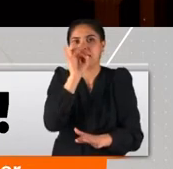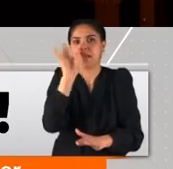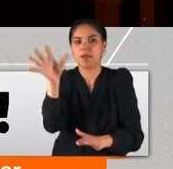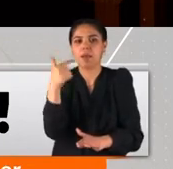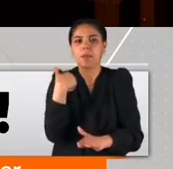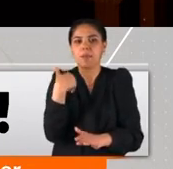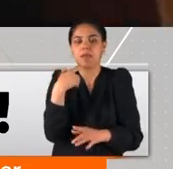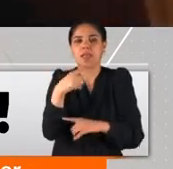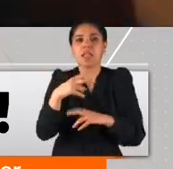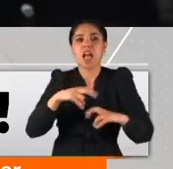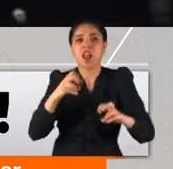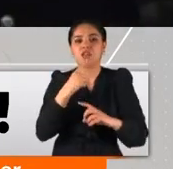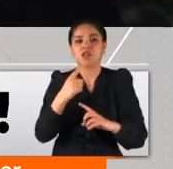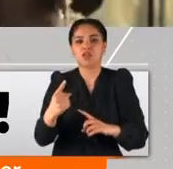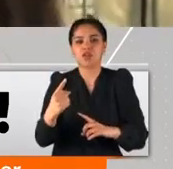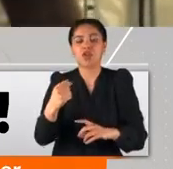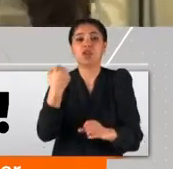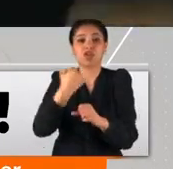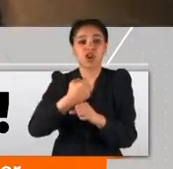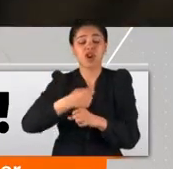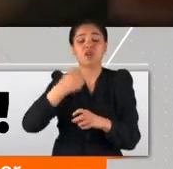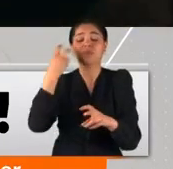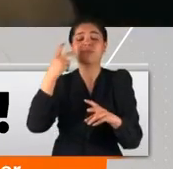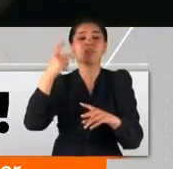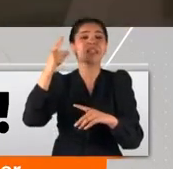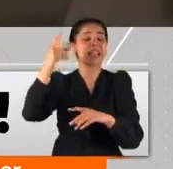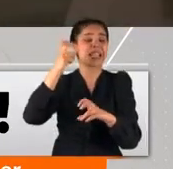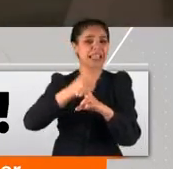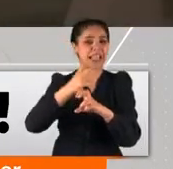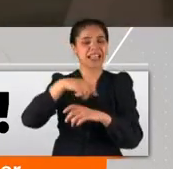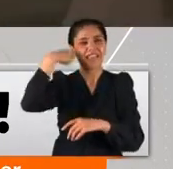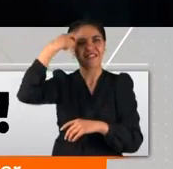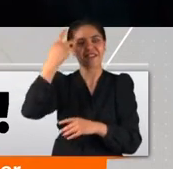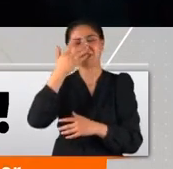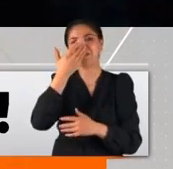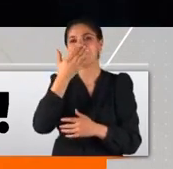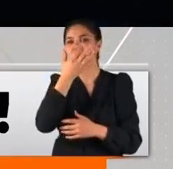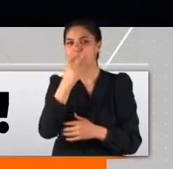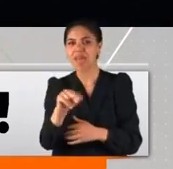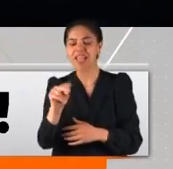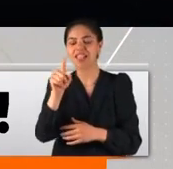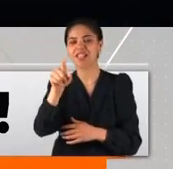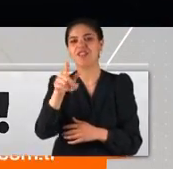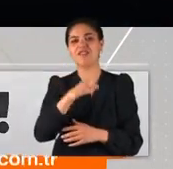Beni kurcalıyorlar diyor. Görevimiz Tehlike filmi yıllarca izledik. Bir şeye ulaşmaya çalışıyorsanız sistem kendini yok